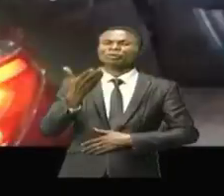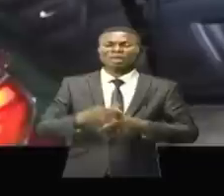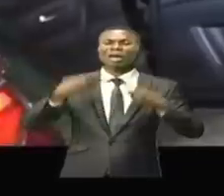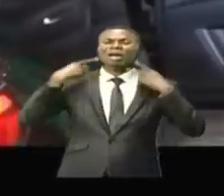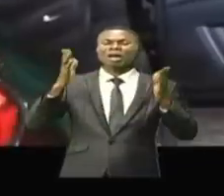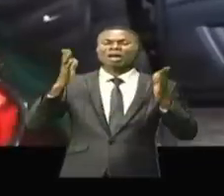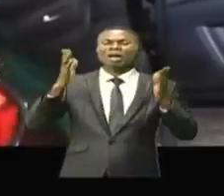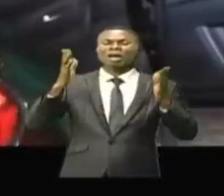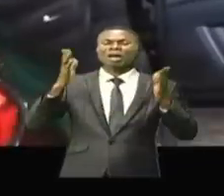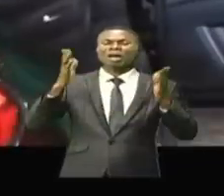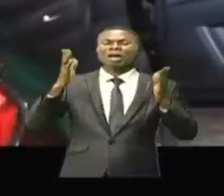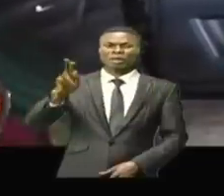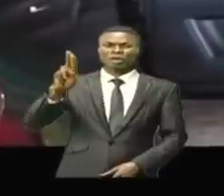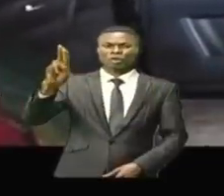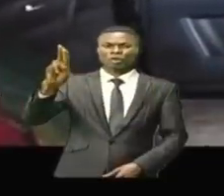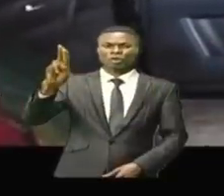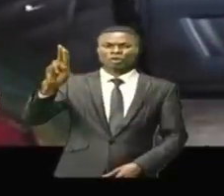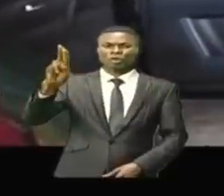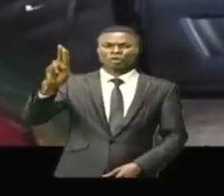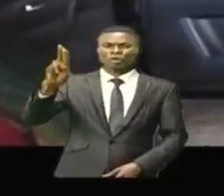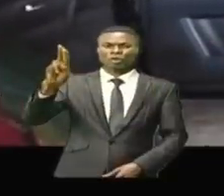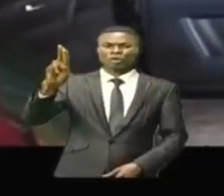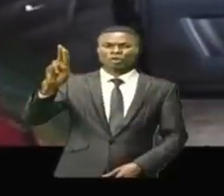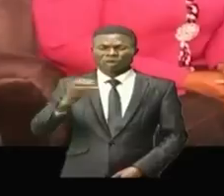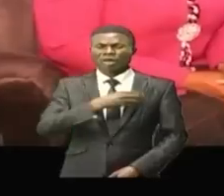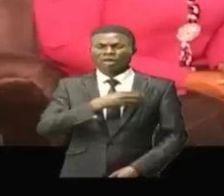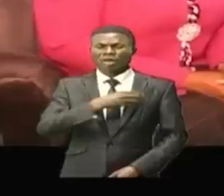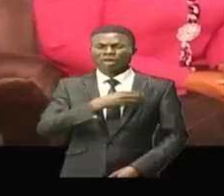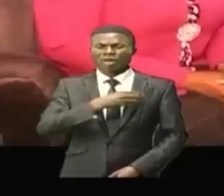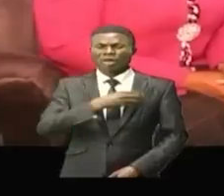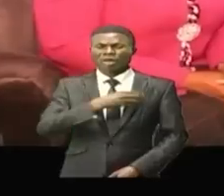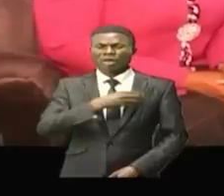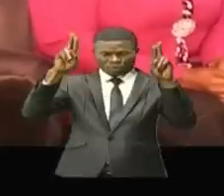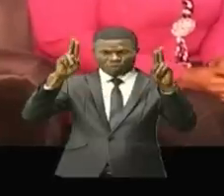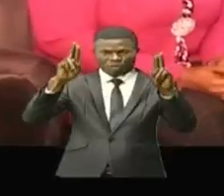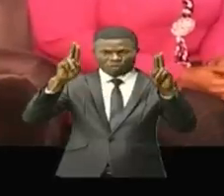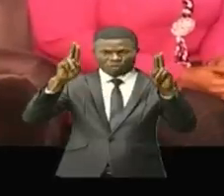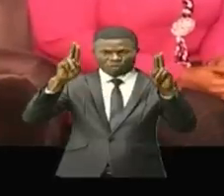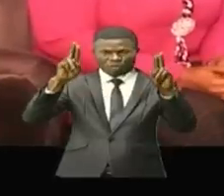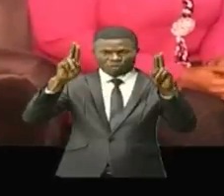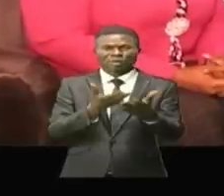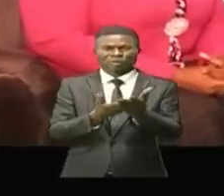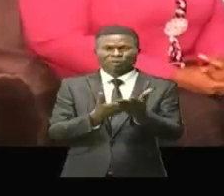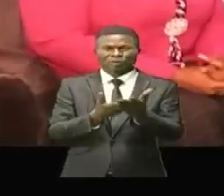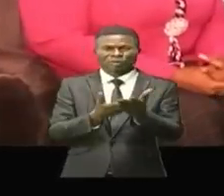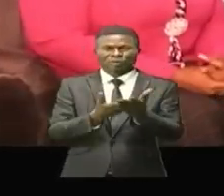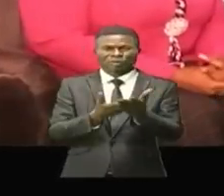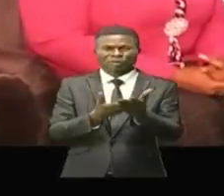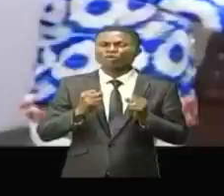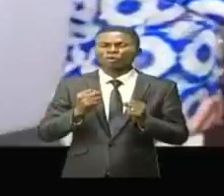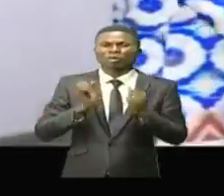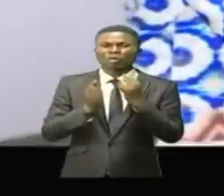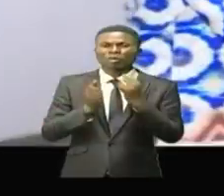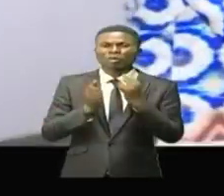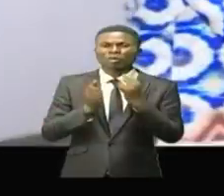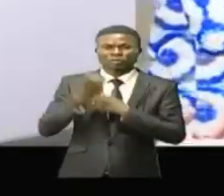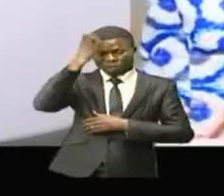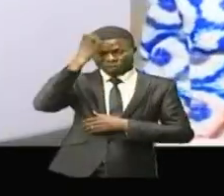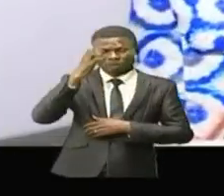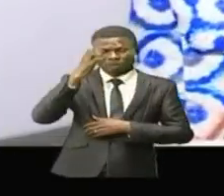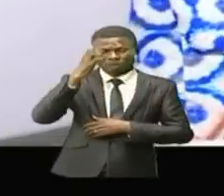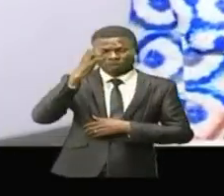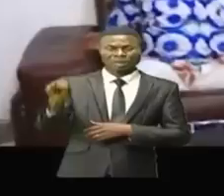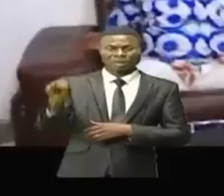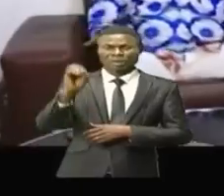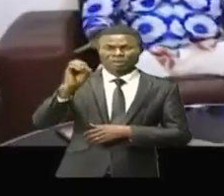Coutino a félicité une dame qui a osé et qui a réussi. Ceci lui vaut des congratulations. Quant au général Sonny Kafuta